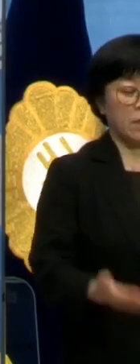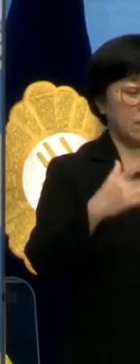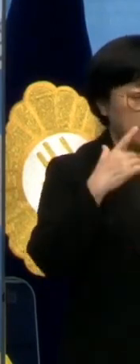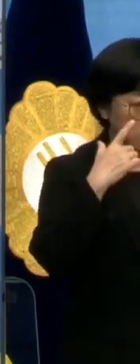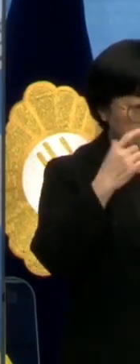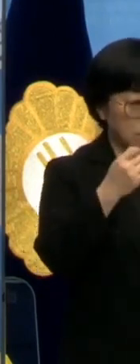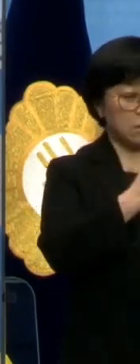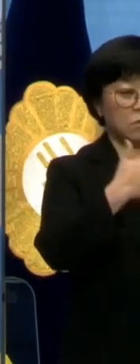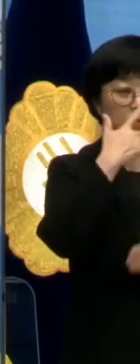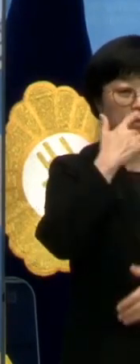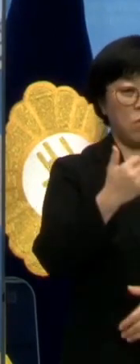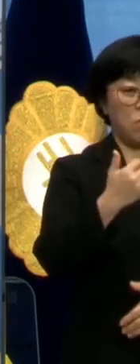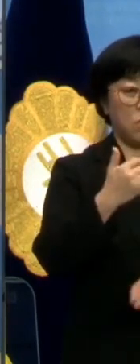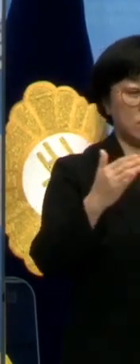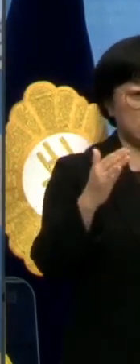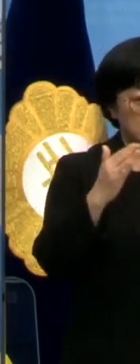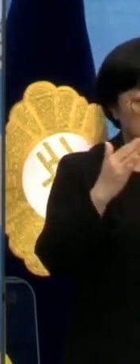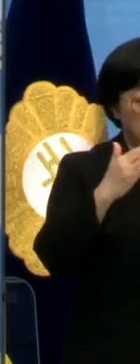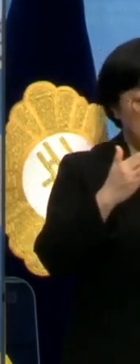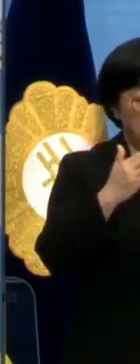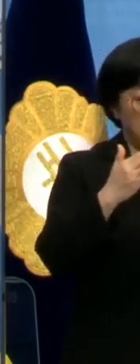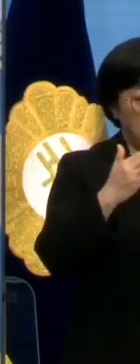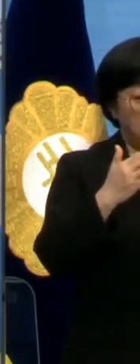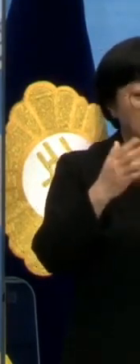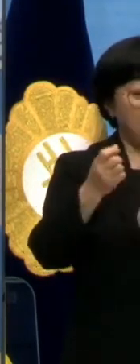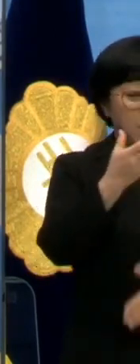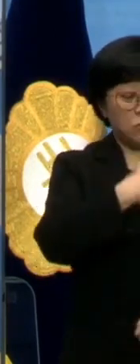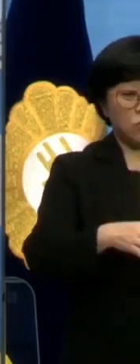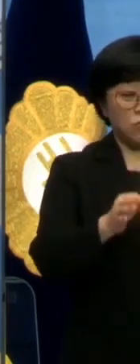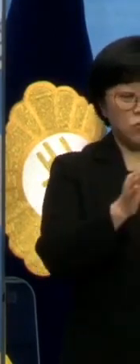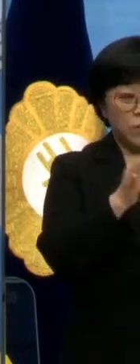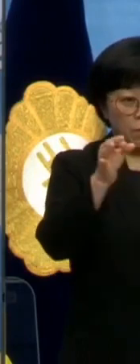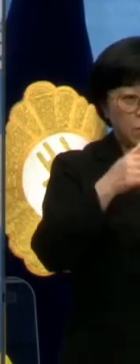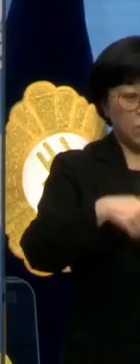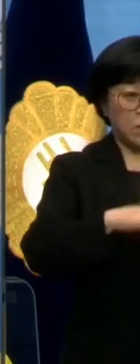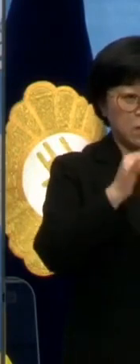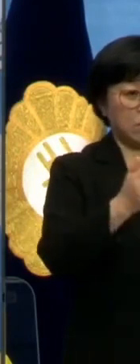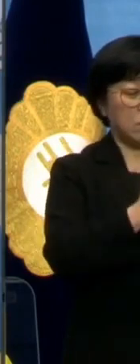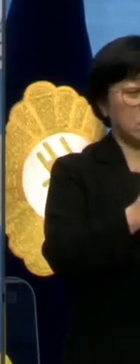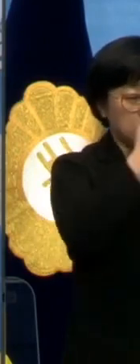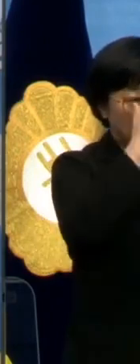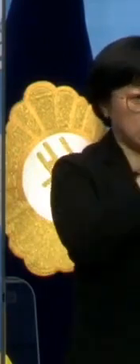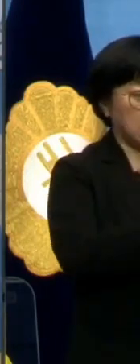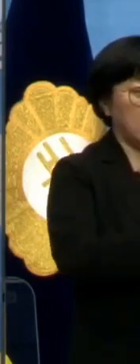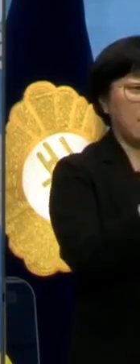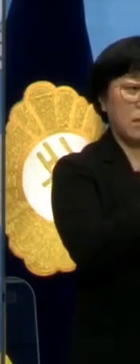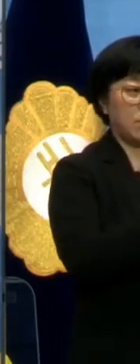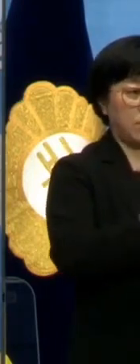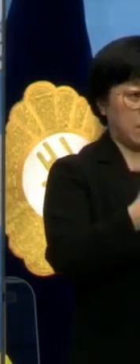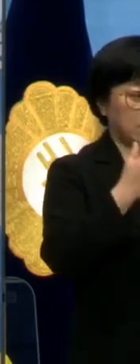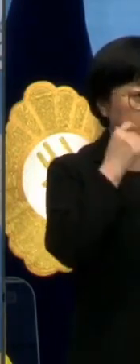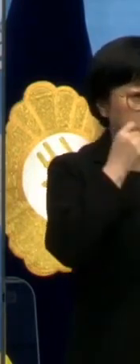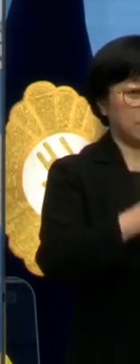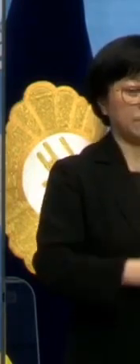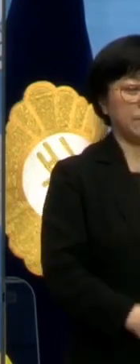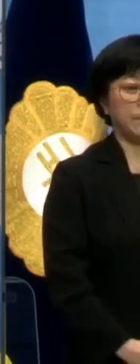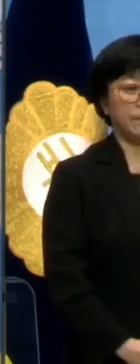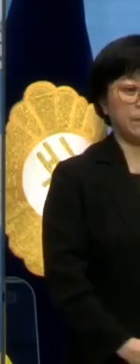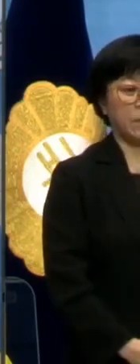여전히 부모 가구의 수급이 전제돼야 하기 때문에 청년들의 대부분은 혜택받기 어렵습니다.